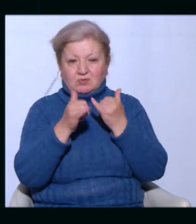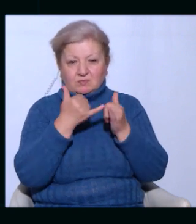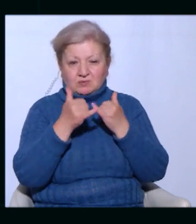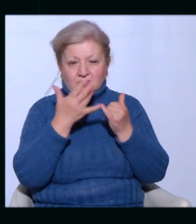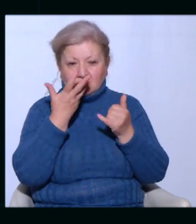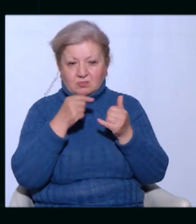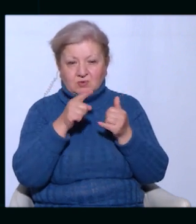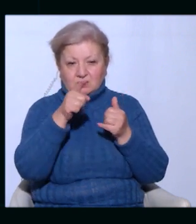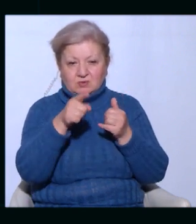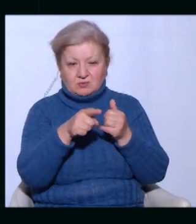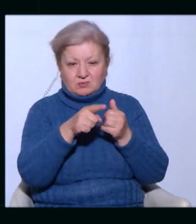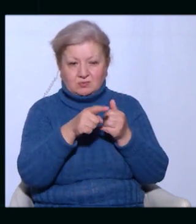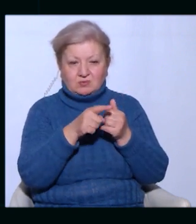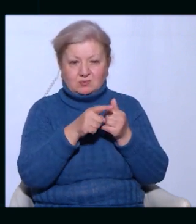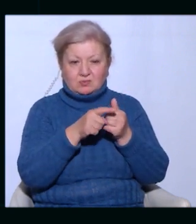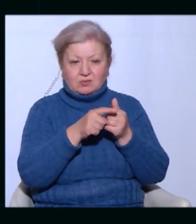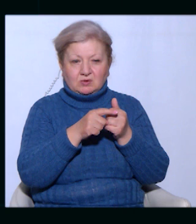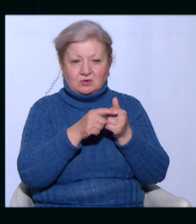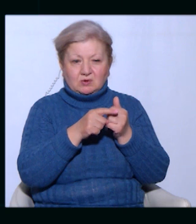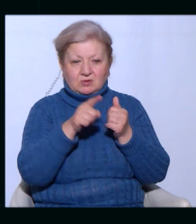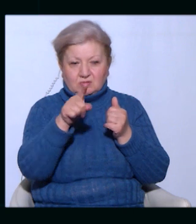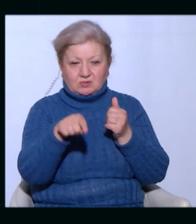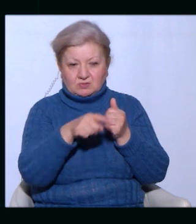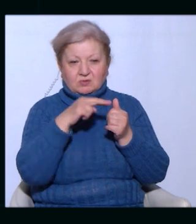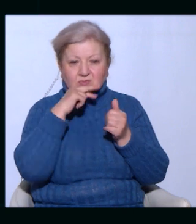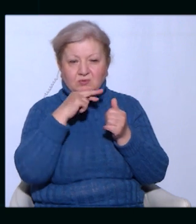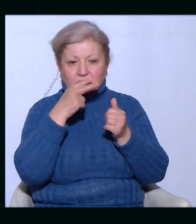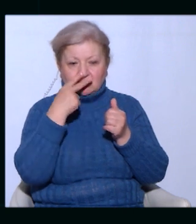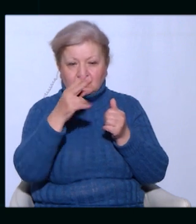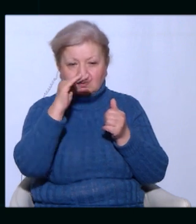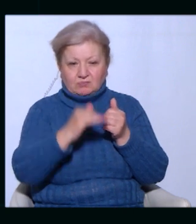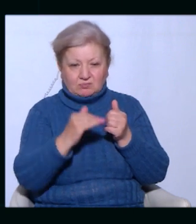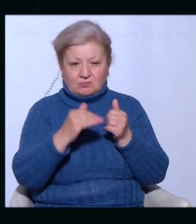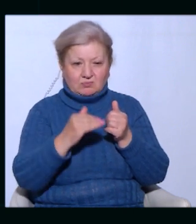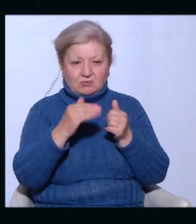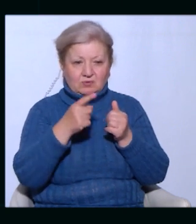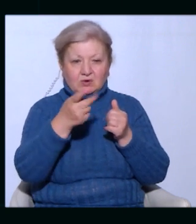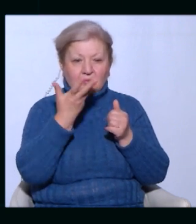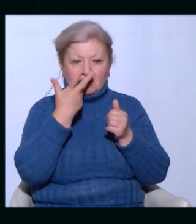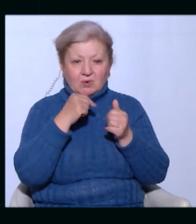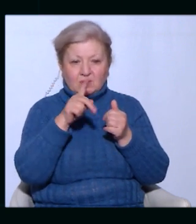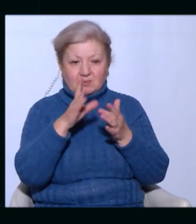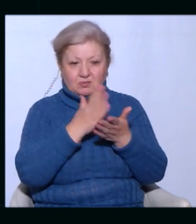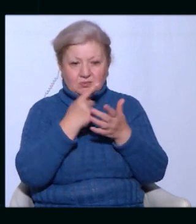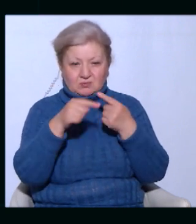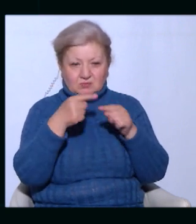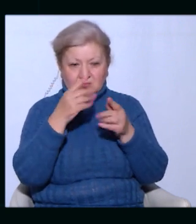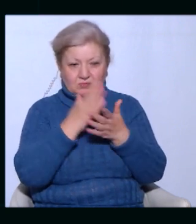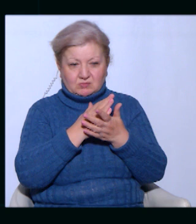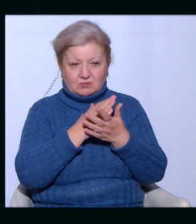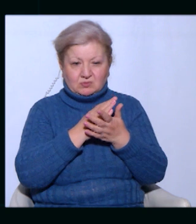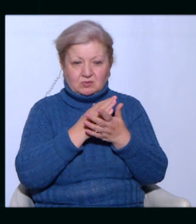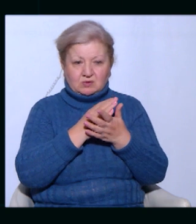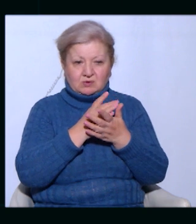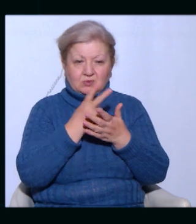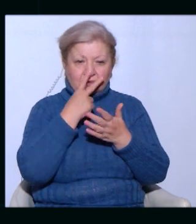და აი ამ ასეთ ამასაც დავაკვირდეთ ქვევით ფერებით არის წილადი გაკეთებული.